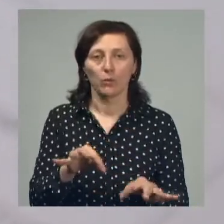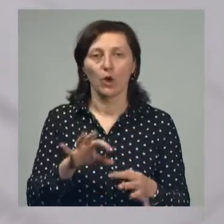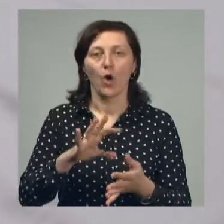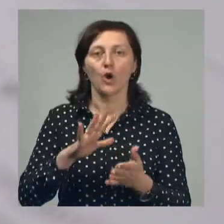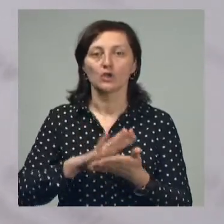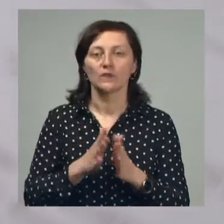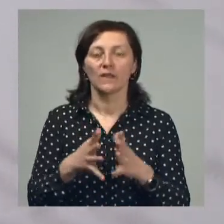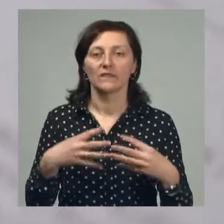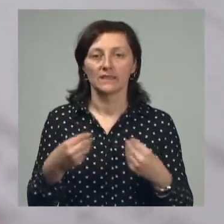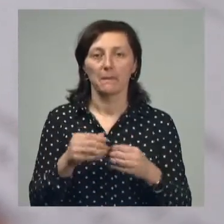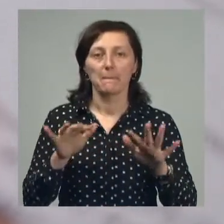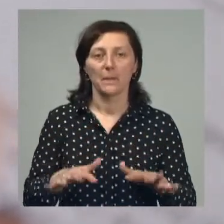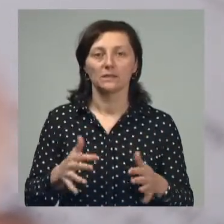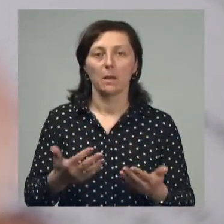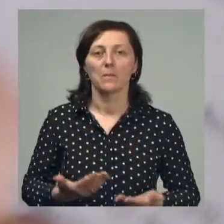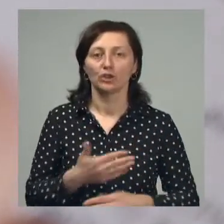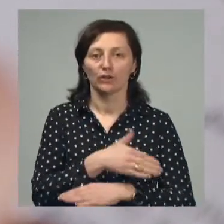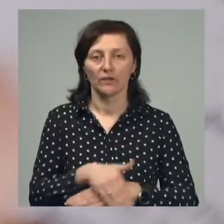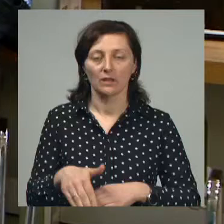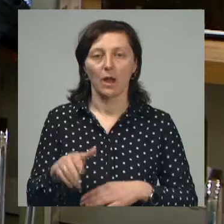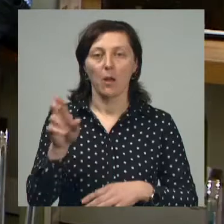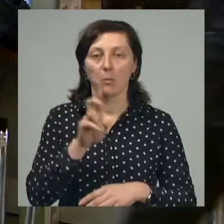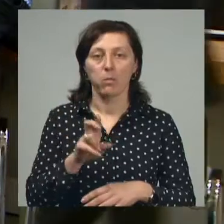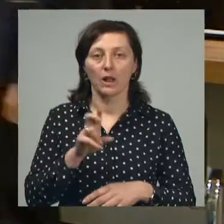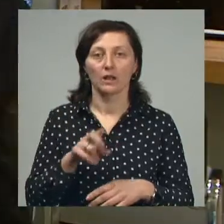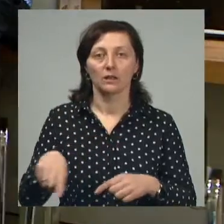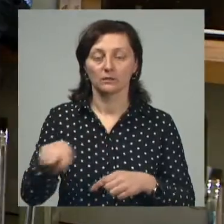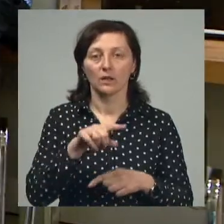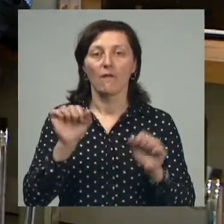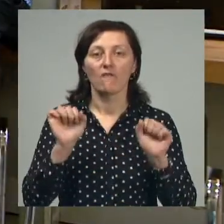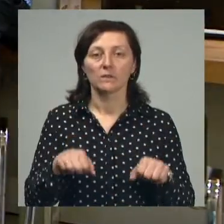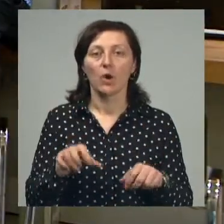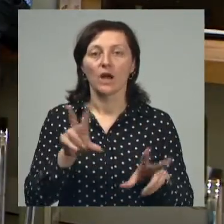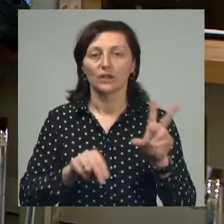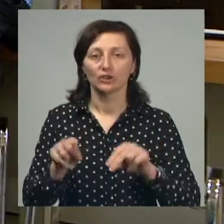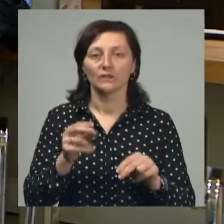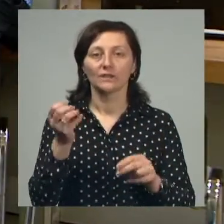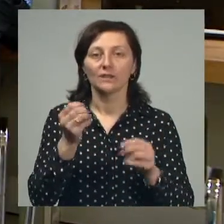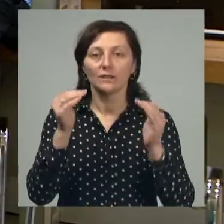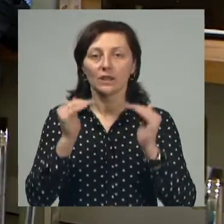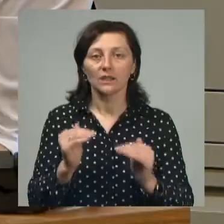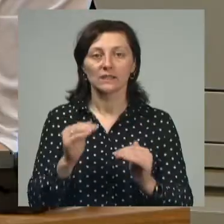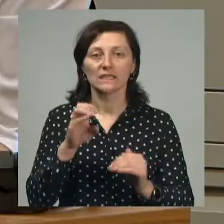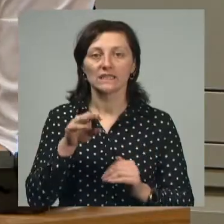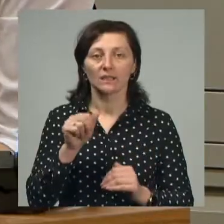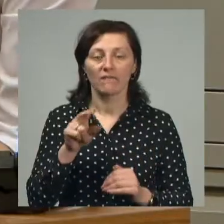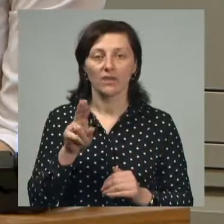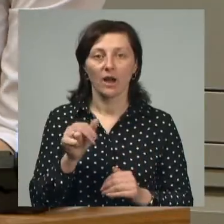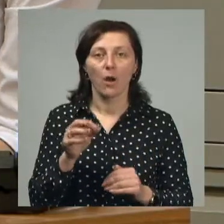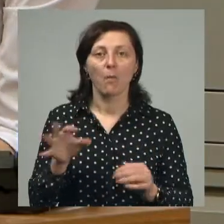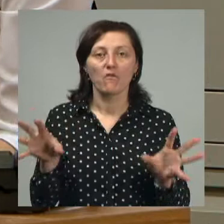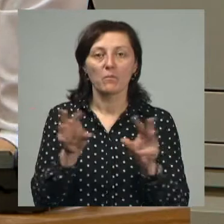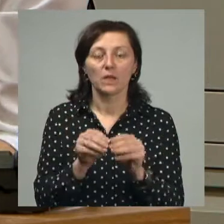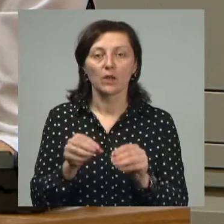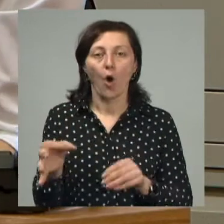или месту проживания более того богородской бюджетники могут рассчитывать еще на более низкую ставку по смежной областной программе